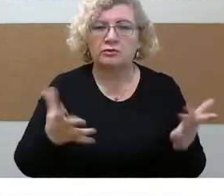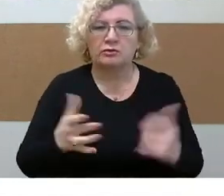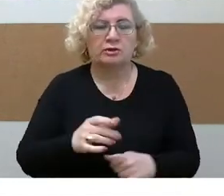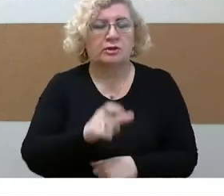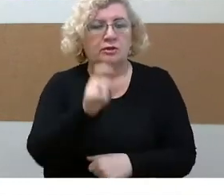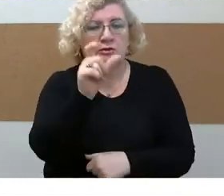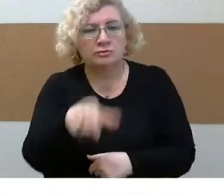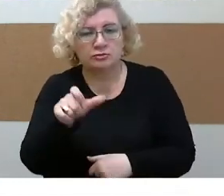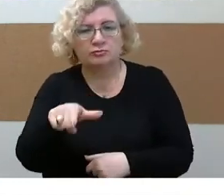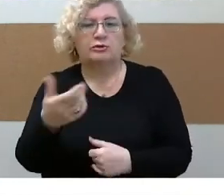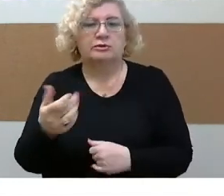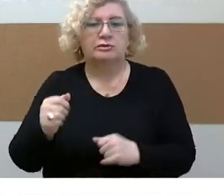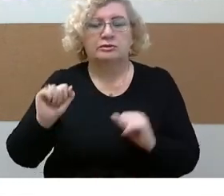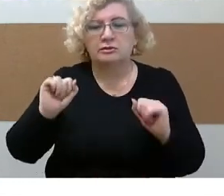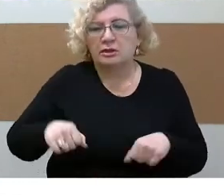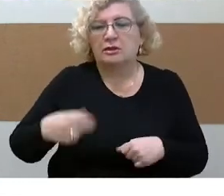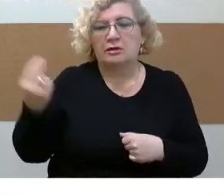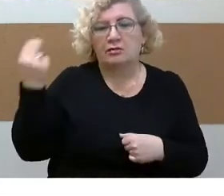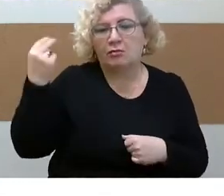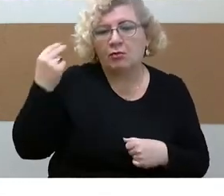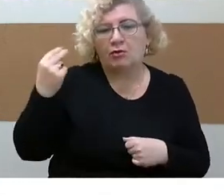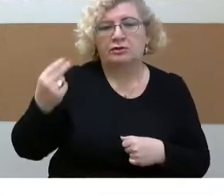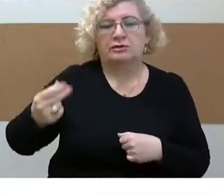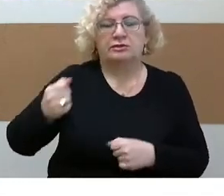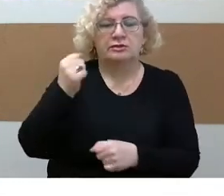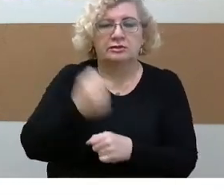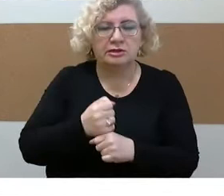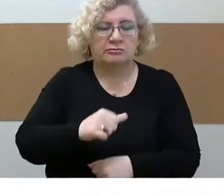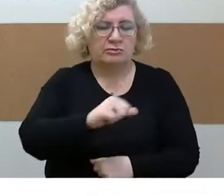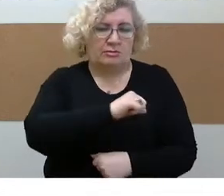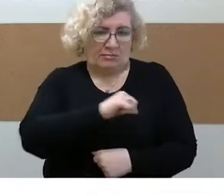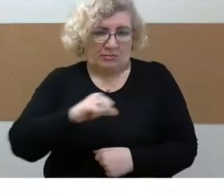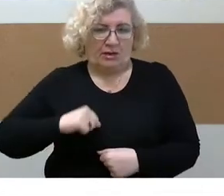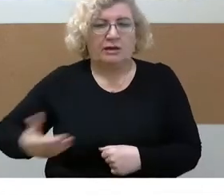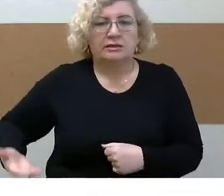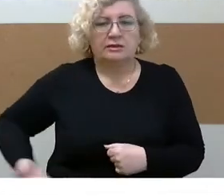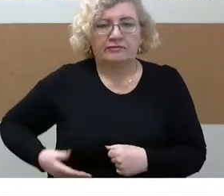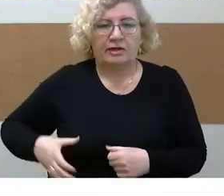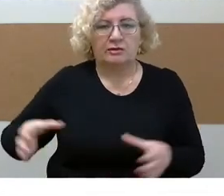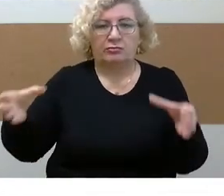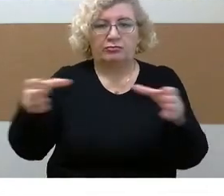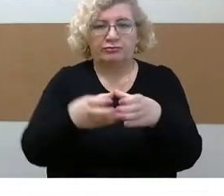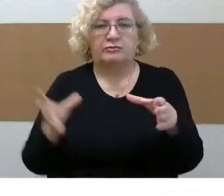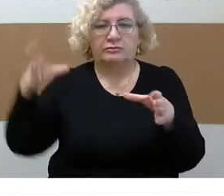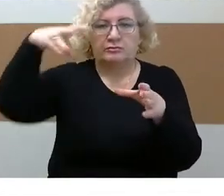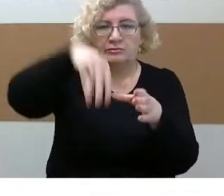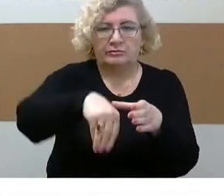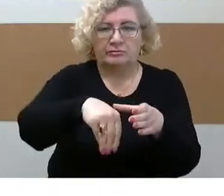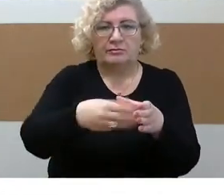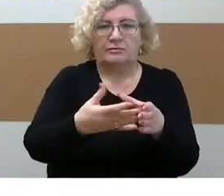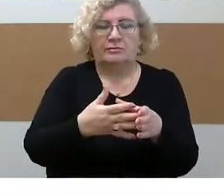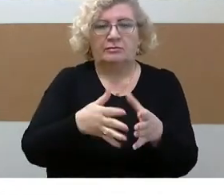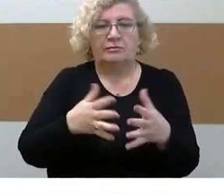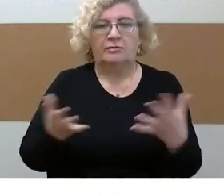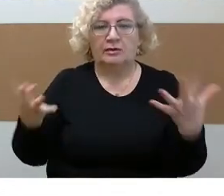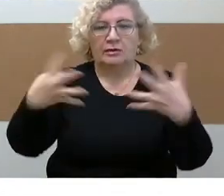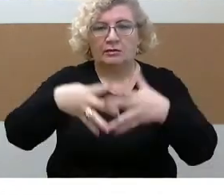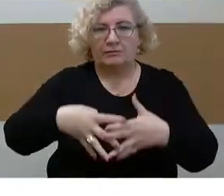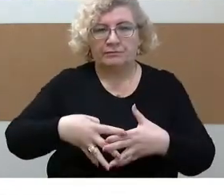ir gyventi, ir mokytis, ir savarankiškai gyventi bendruomenėje. Tai psichikos sveikatos